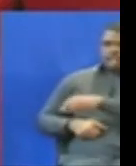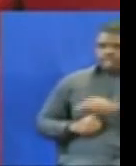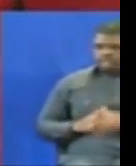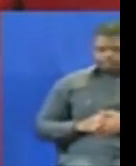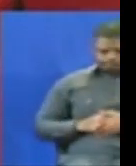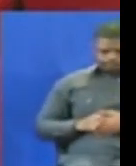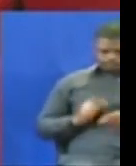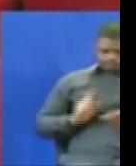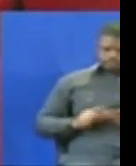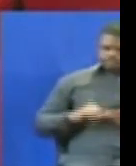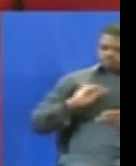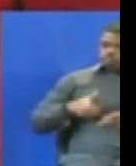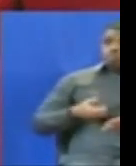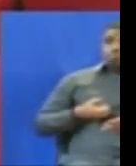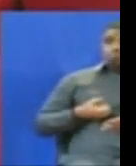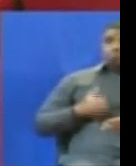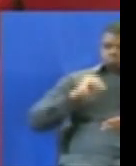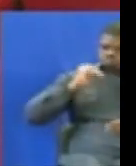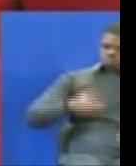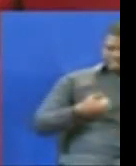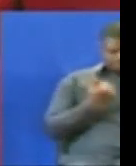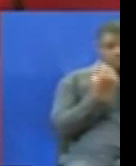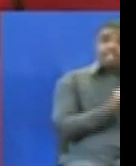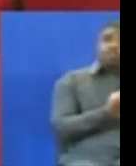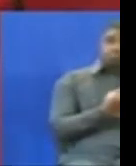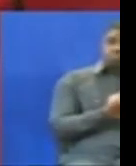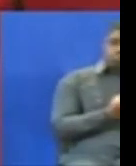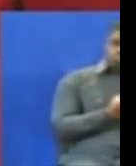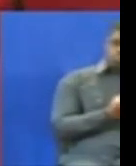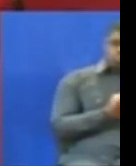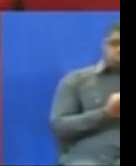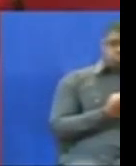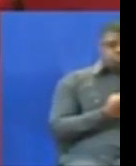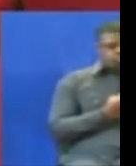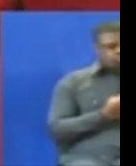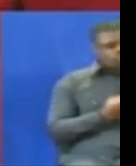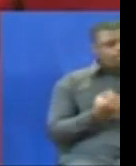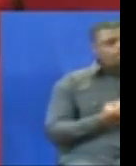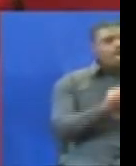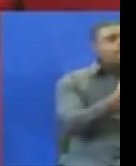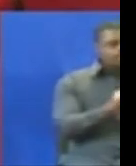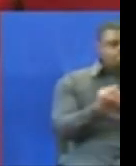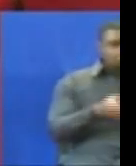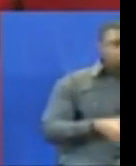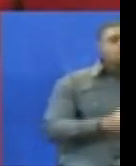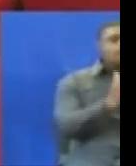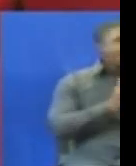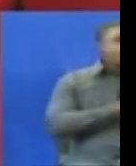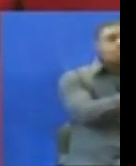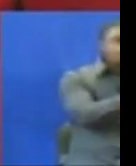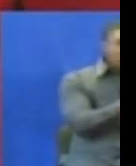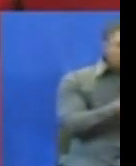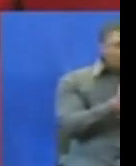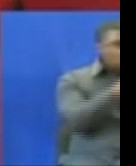Mwezi wa jana, mwezi wa juzi wa tatu, kwa mfano magari yanayopita kwenye barabara hiyo kwenda Rwanda